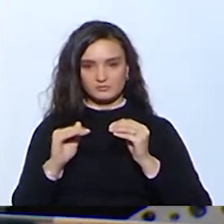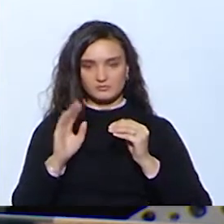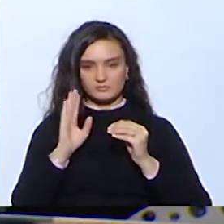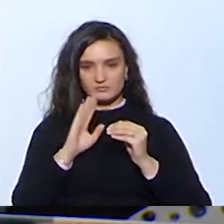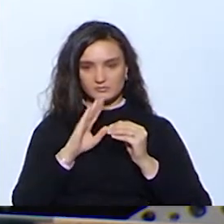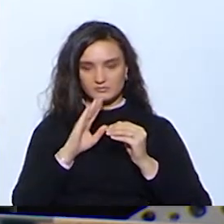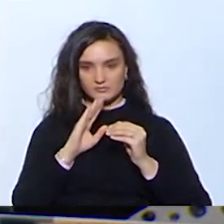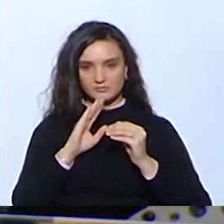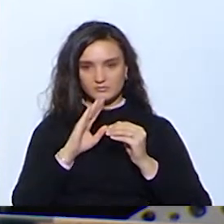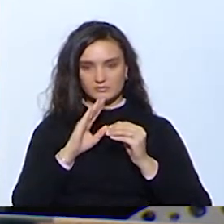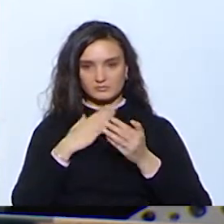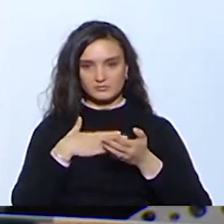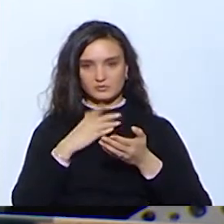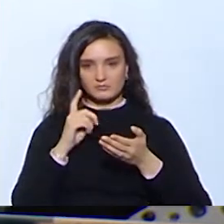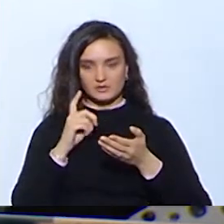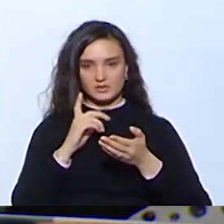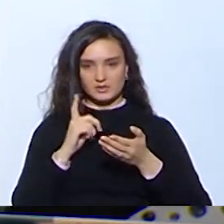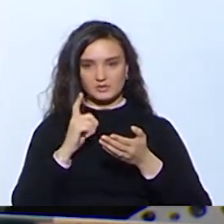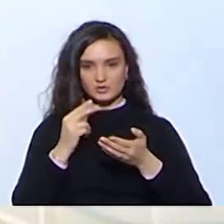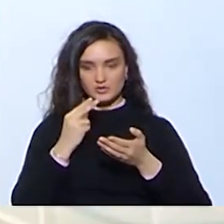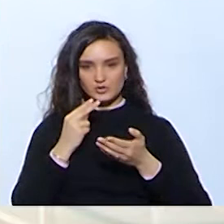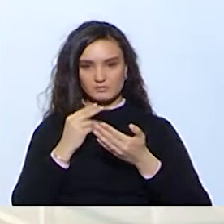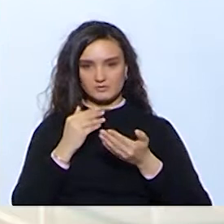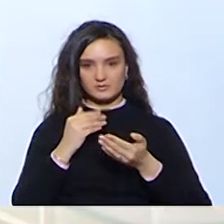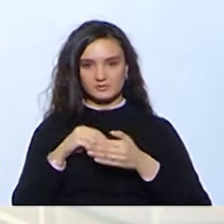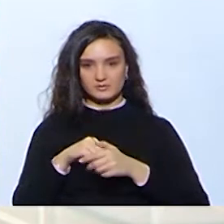დედა გაუშვის აი ჩემი კაცები ახლა შეჭამენ და